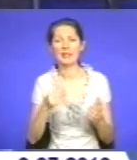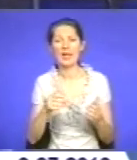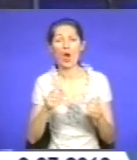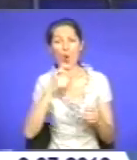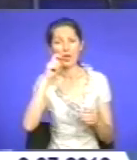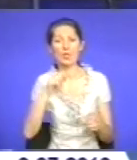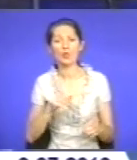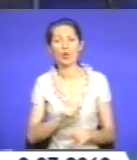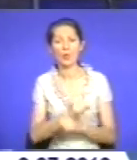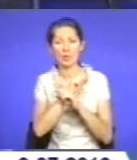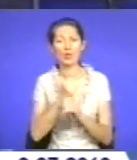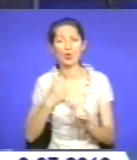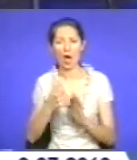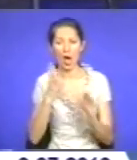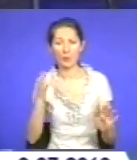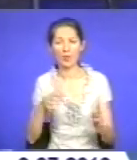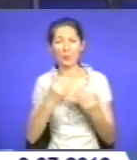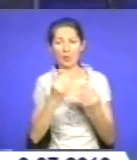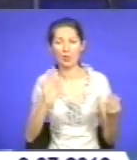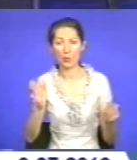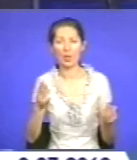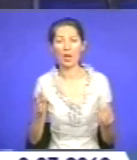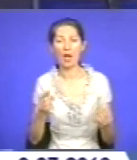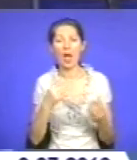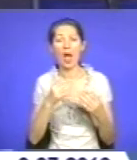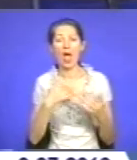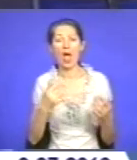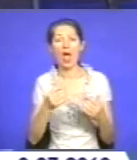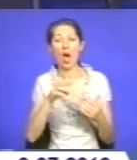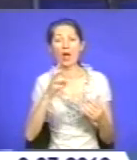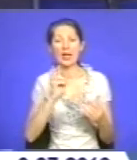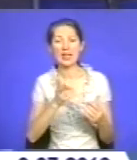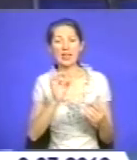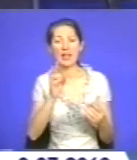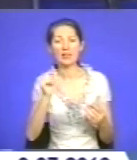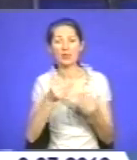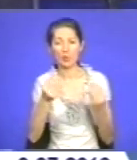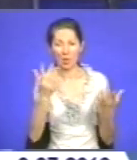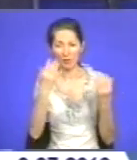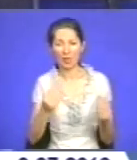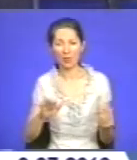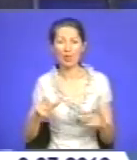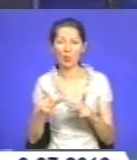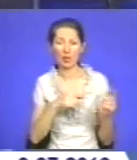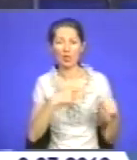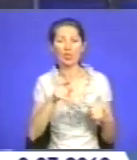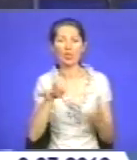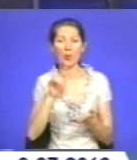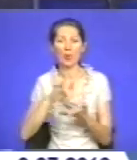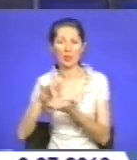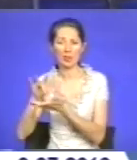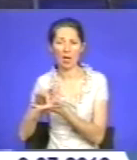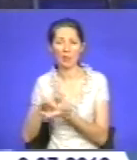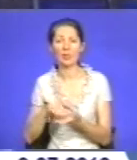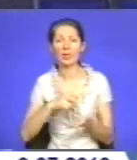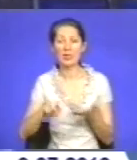обласному краєзнавчому музеї ще день, а потім вирушить іншими містами. Її особливість у тому, що листи з марками, присвяченими УПА,